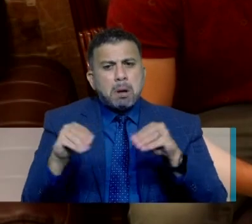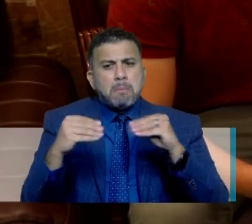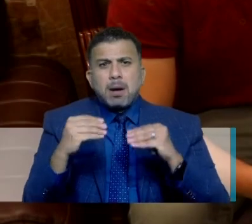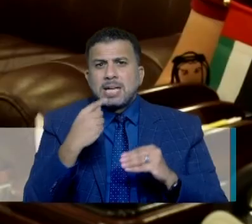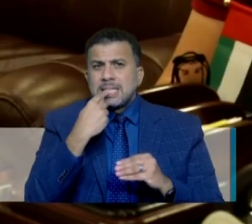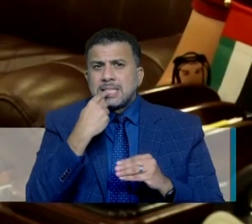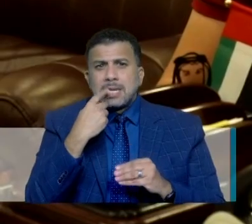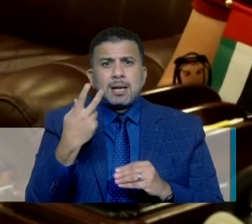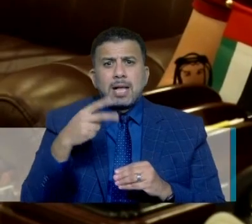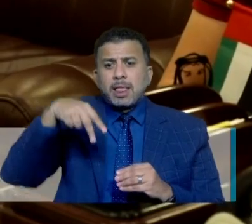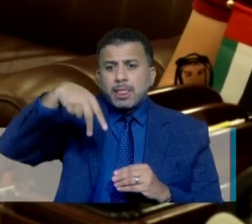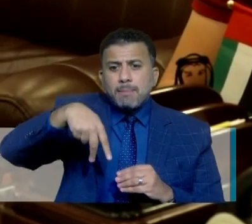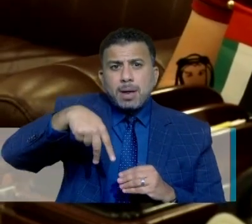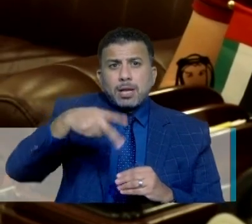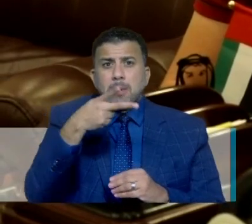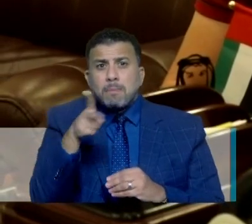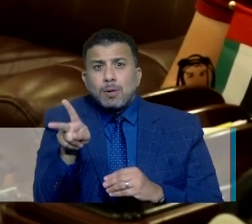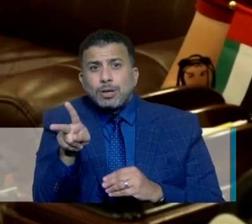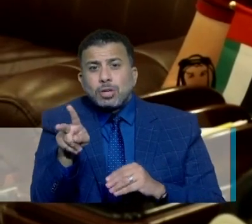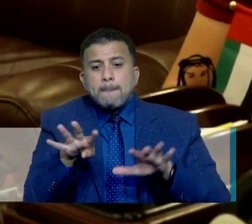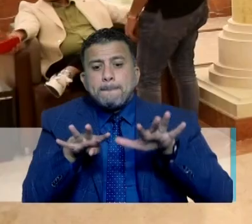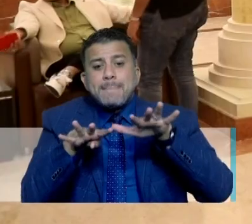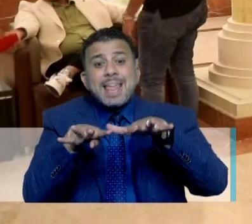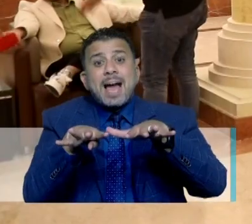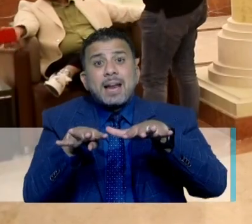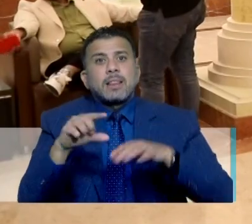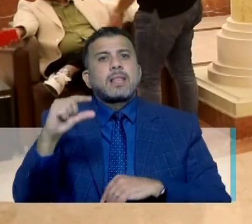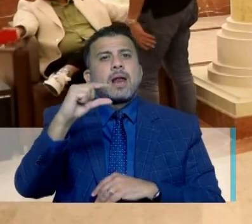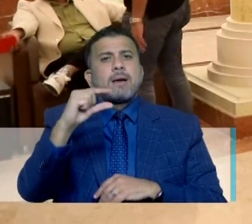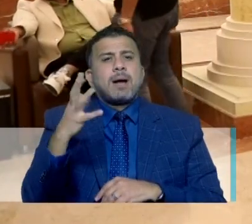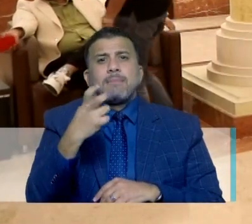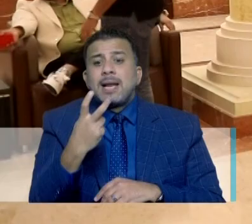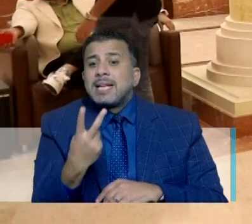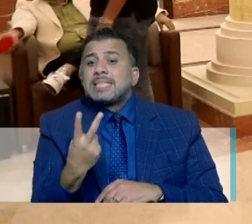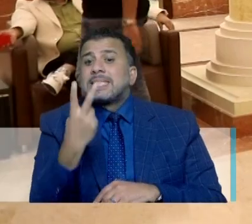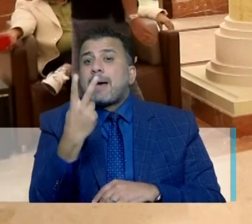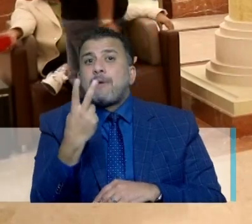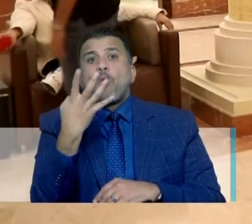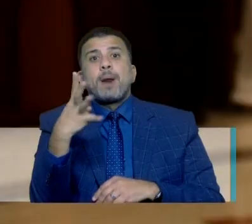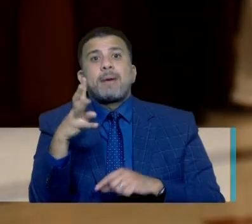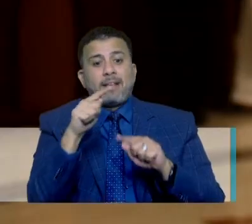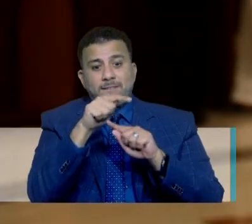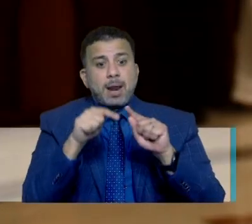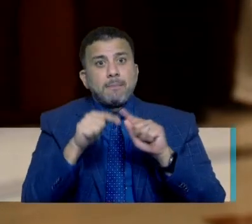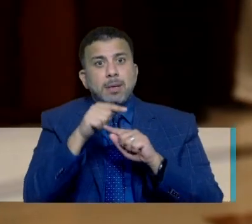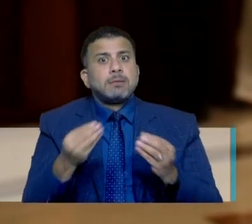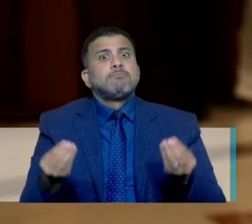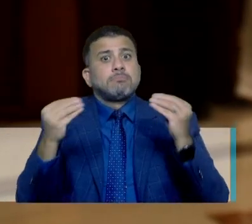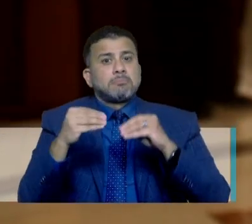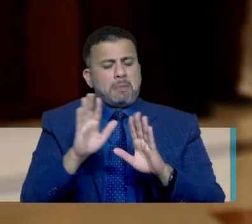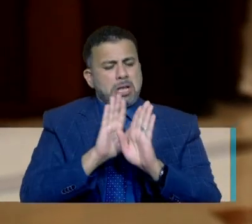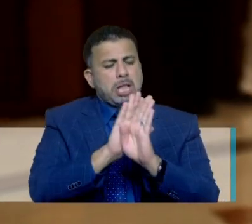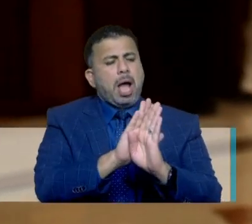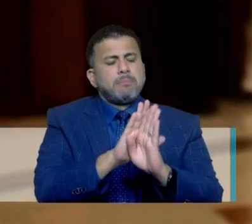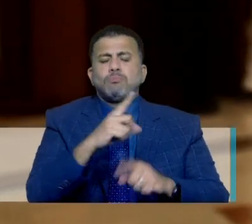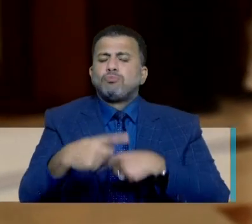العام 28 مليار درهم بنسبه وصلت الى 47% وكل ذلك ياتي بدعم